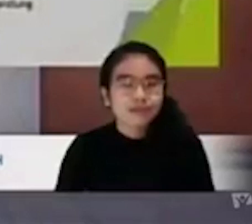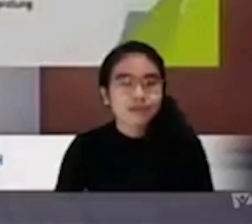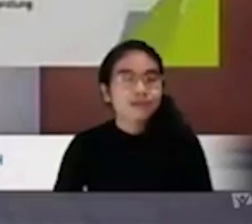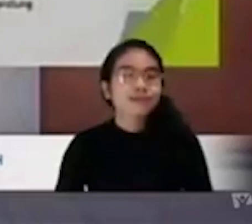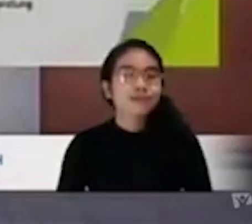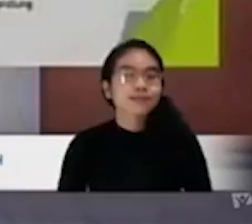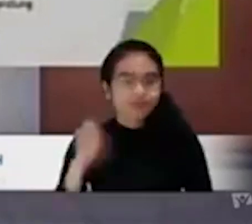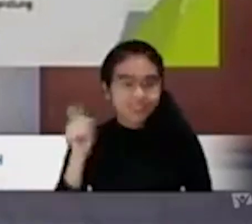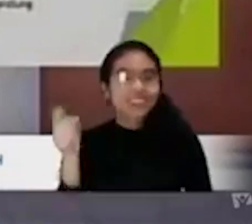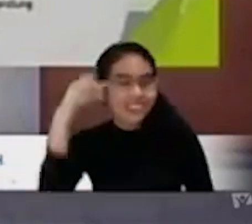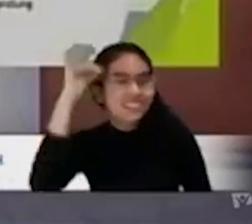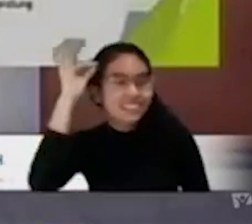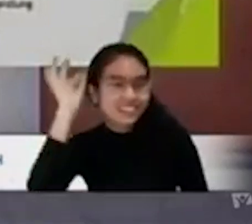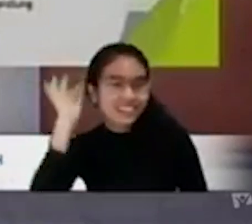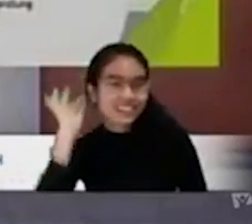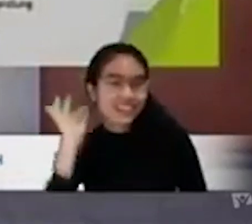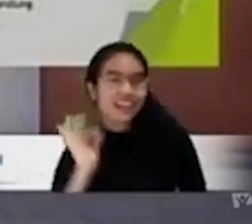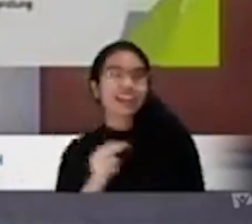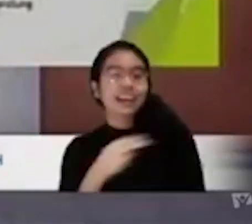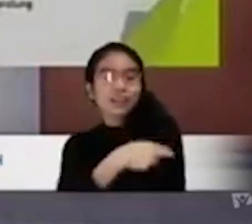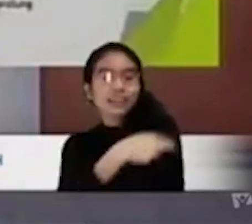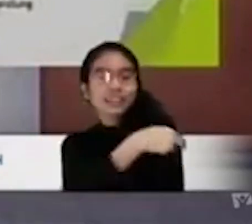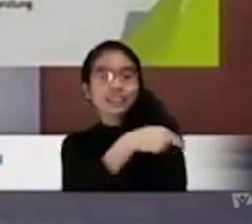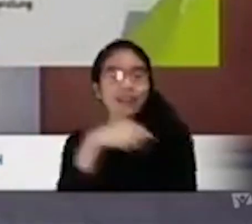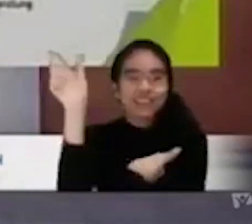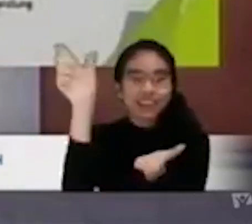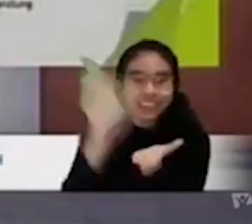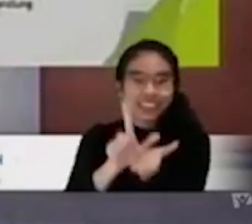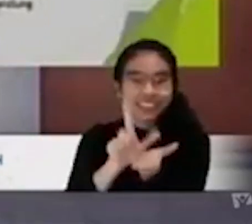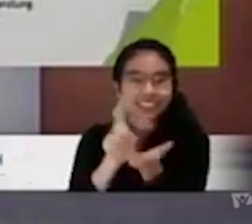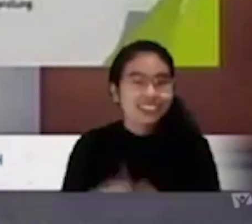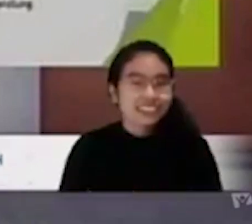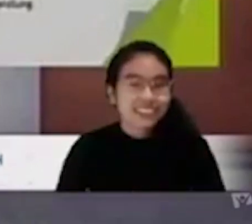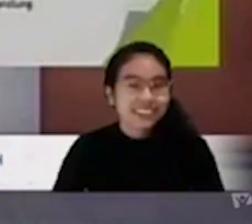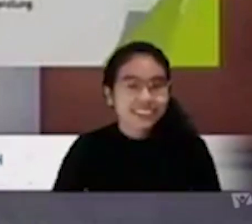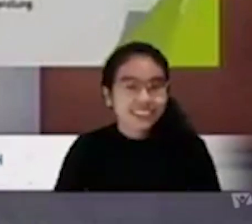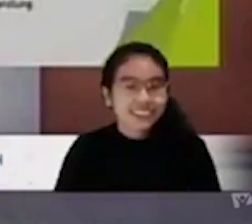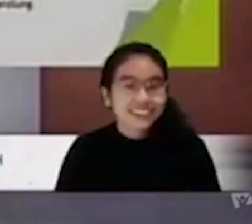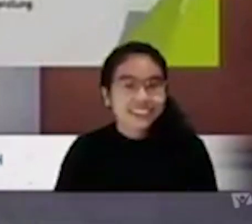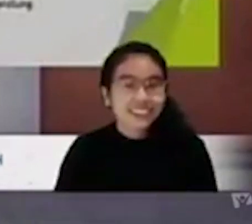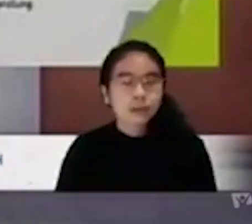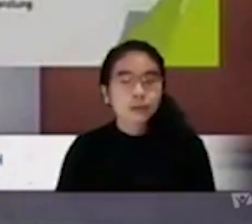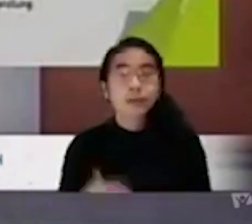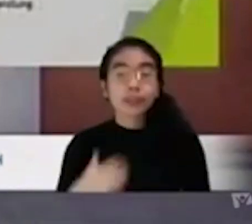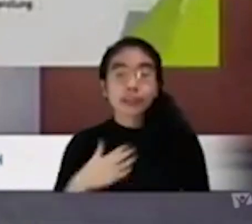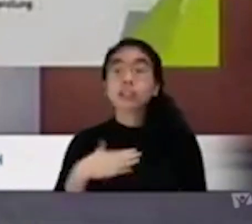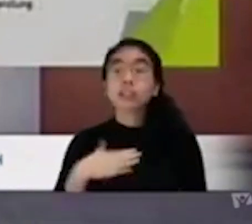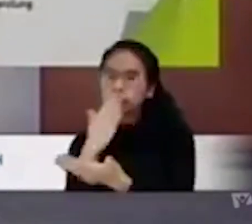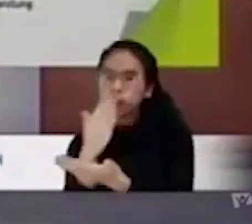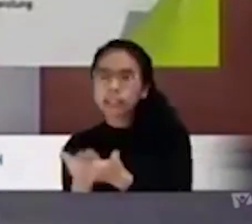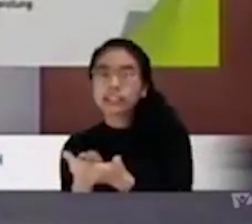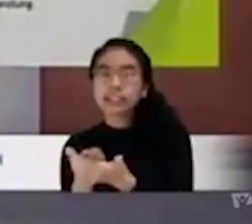Dan saya berterima kasih juga dengan melihat rundown acara kita sampai kepada hari